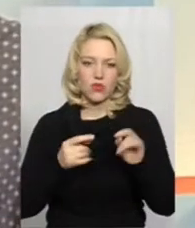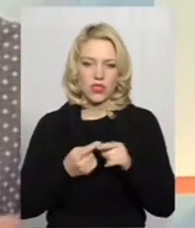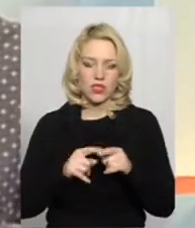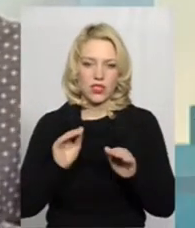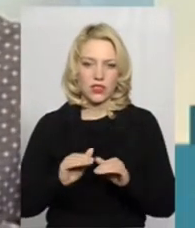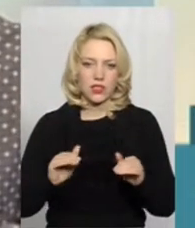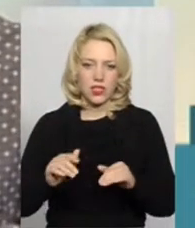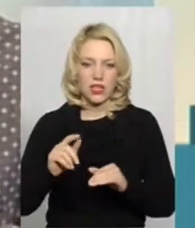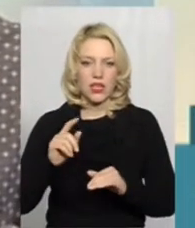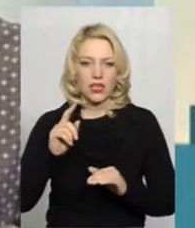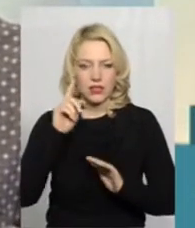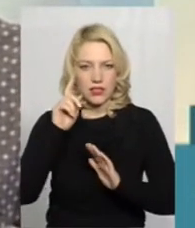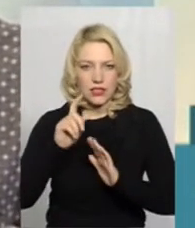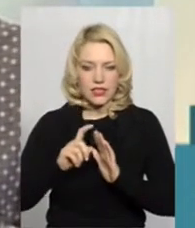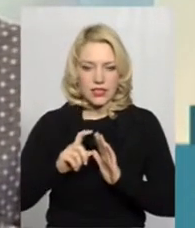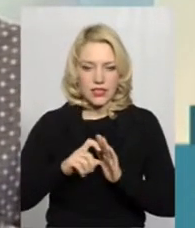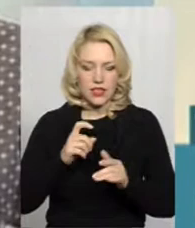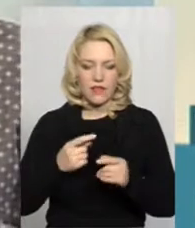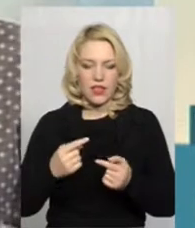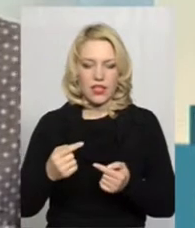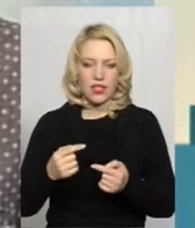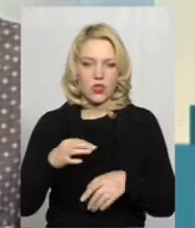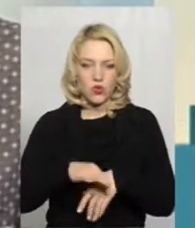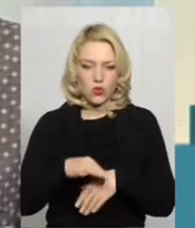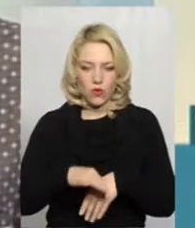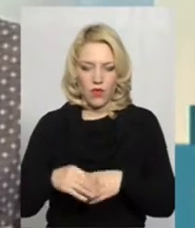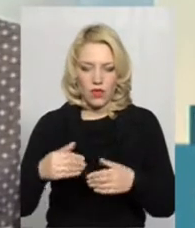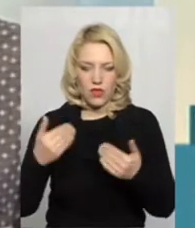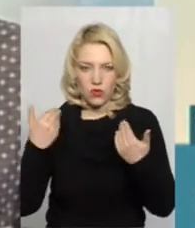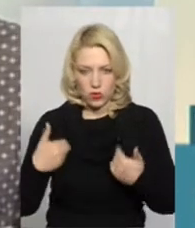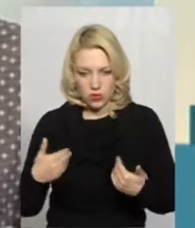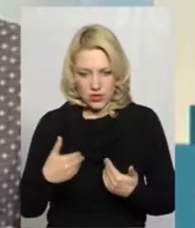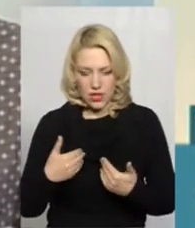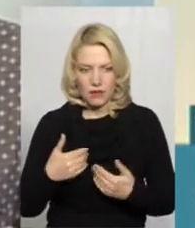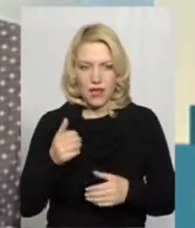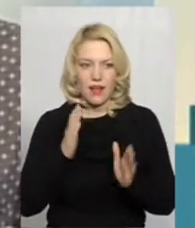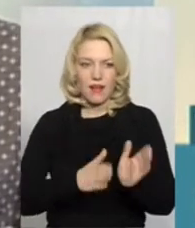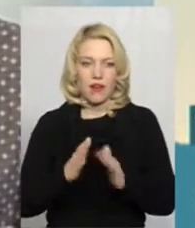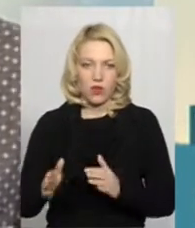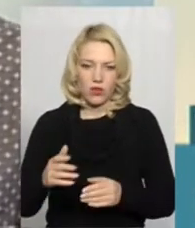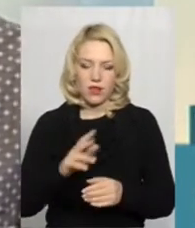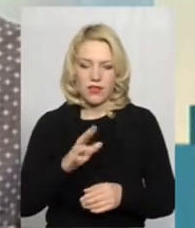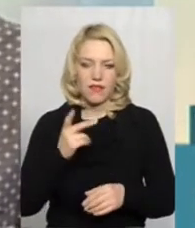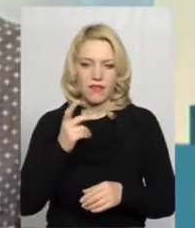дітей зазнавали цькування стосовно себе регулярно, тобто не рідше разу в тиждень.